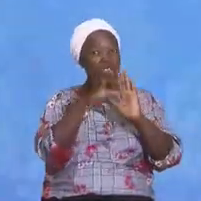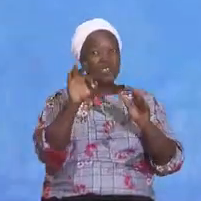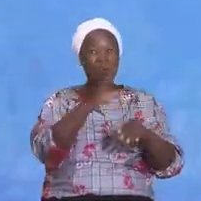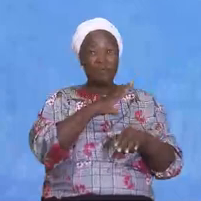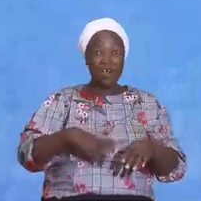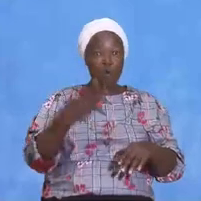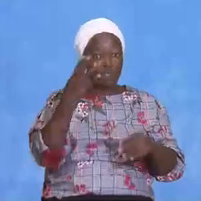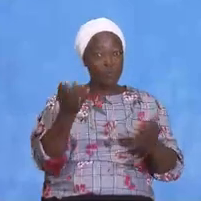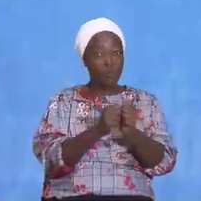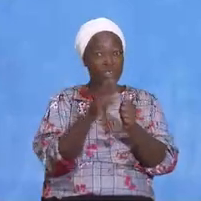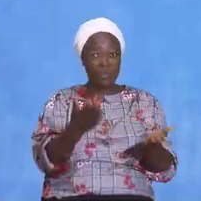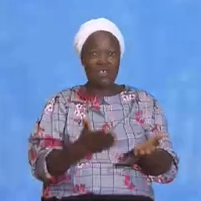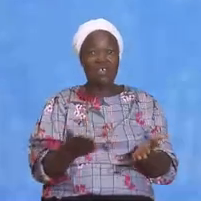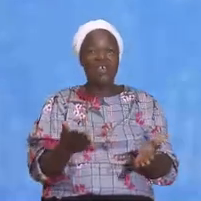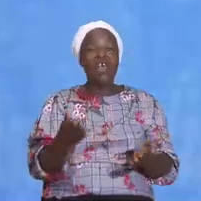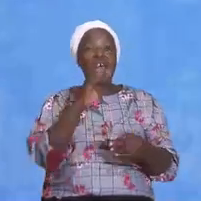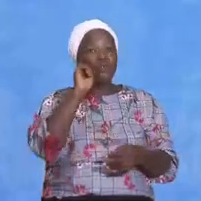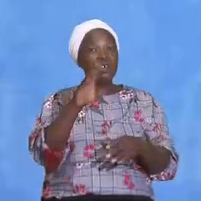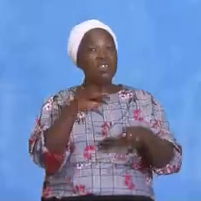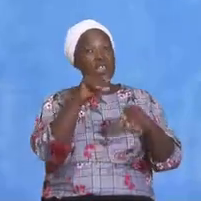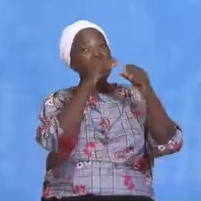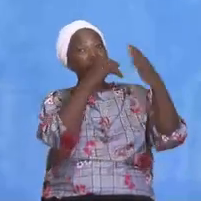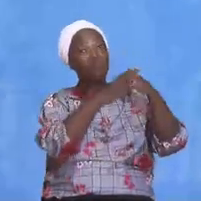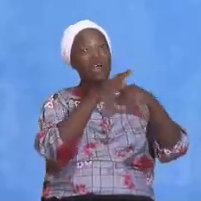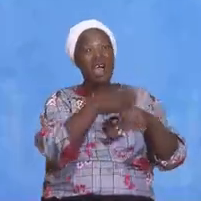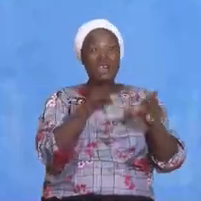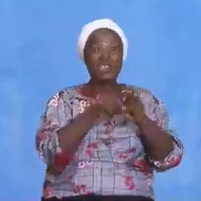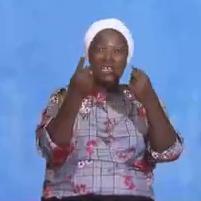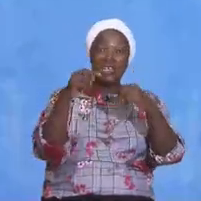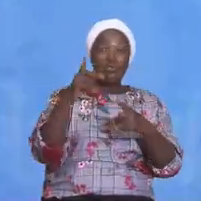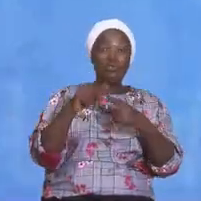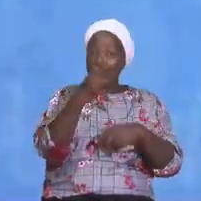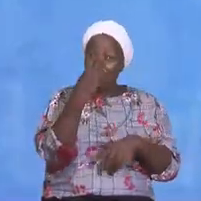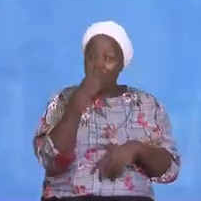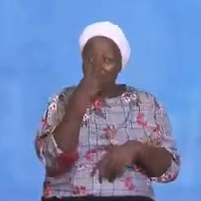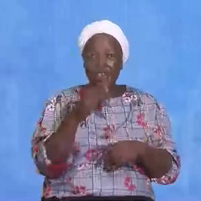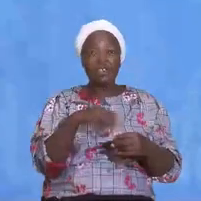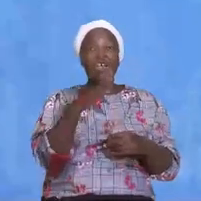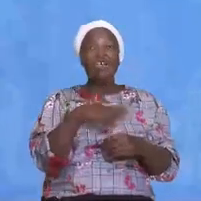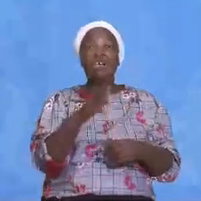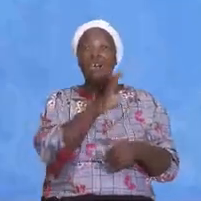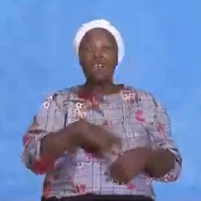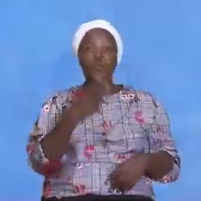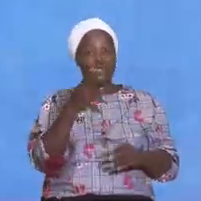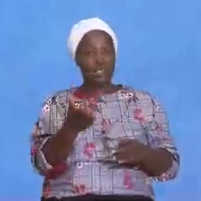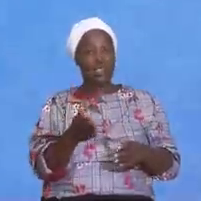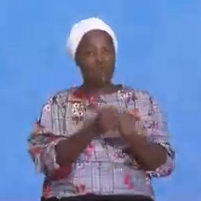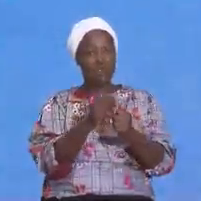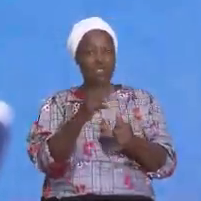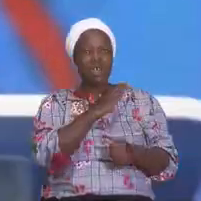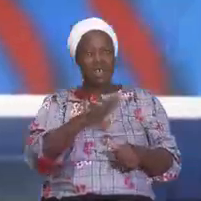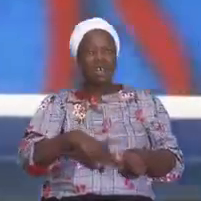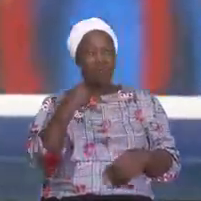travaillait avec eux. Il était au ciel. La présence de Christ était avec eux là-bas. Il était au ciel.